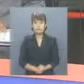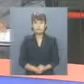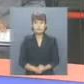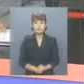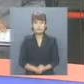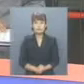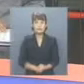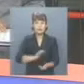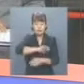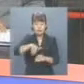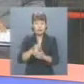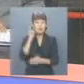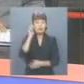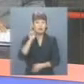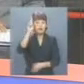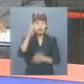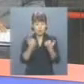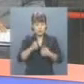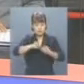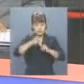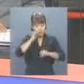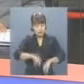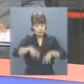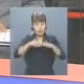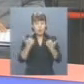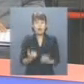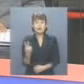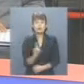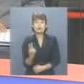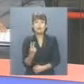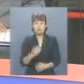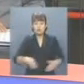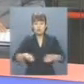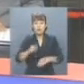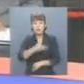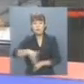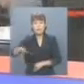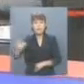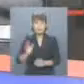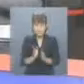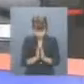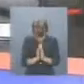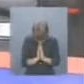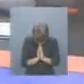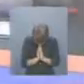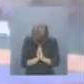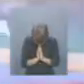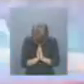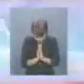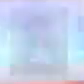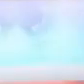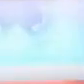และทั้งหมดคือข่าวเที่ยงฝ่าวิกฤตน้ำท่วมในช่วงนี้นะคะเราทั้งสองคนพร้อมทีมงานลาไปก่อนนะคะสวัสดีค่ะ สวัสดีค่ะ